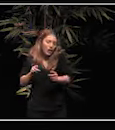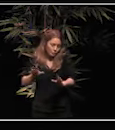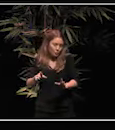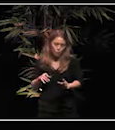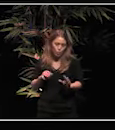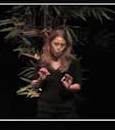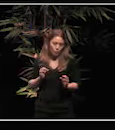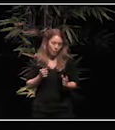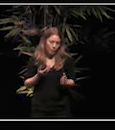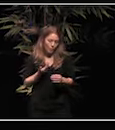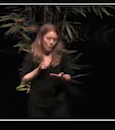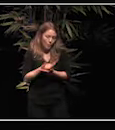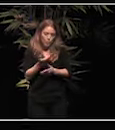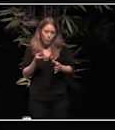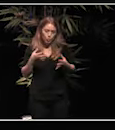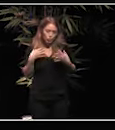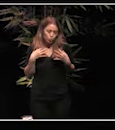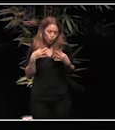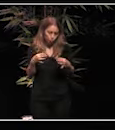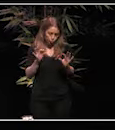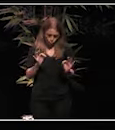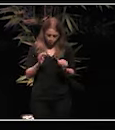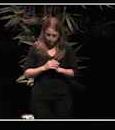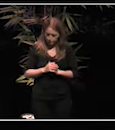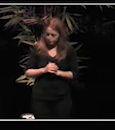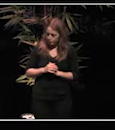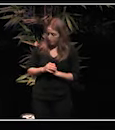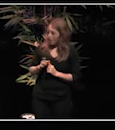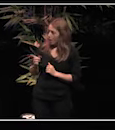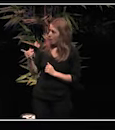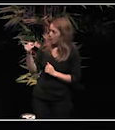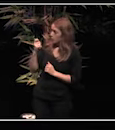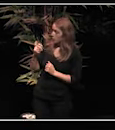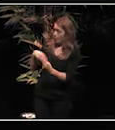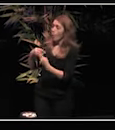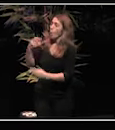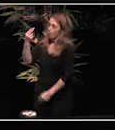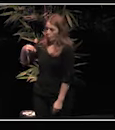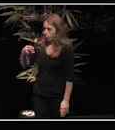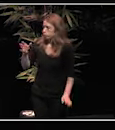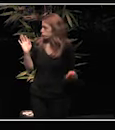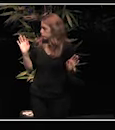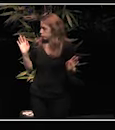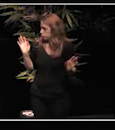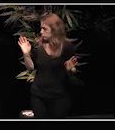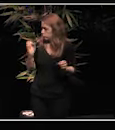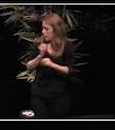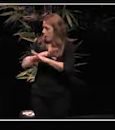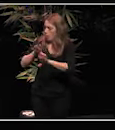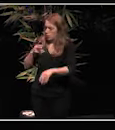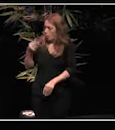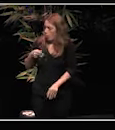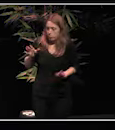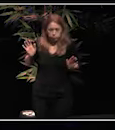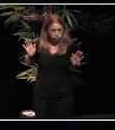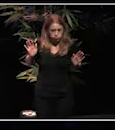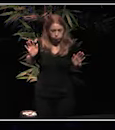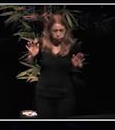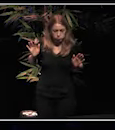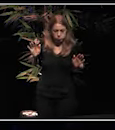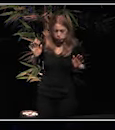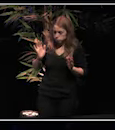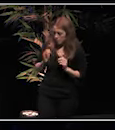objectives. La réponse est non. clairement. Okay, bon. La réponse est non. Ceci étant